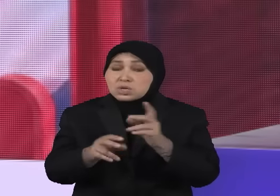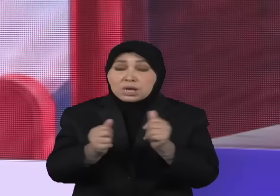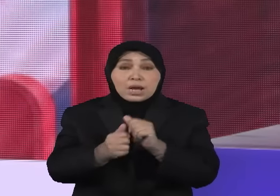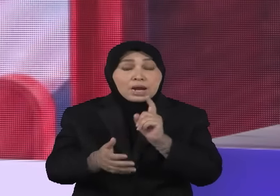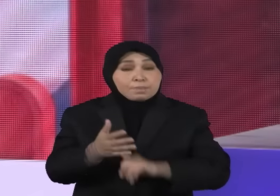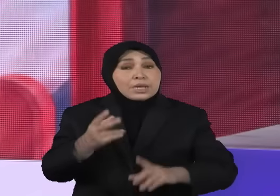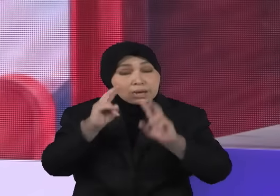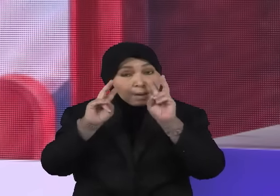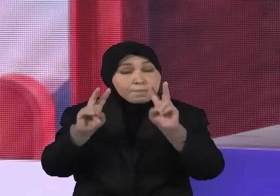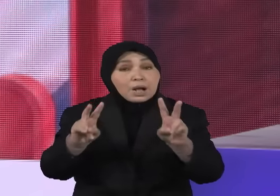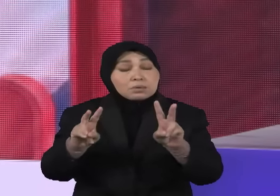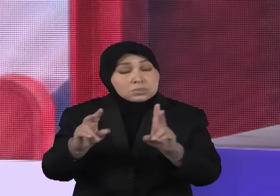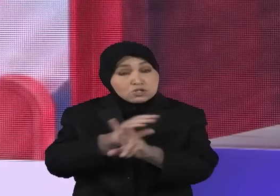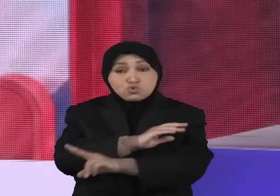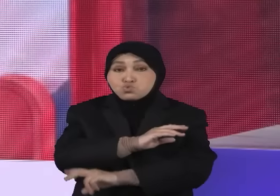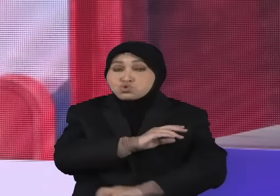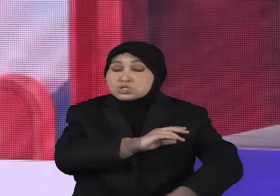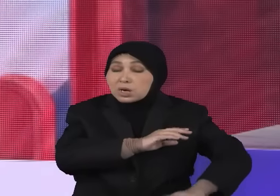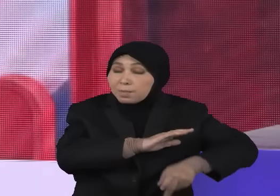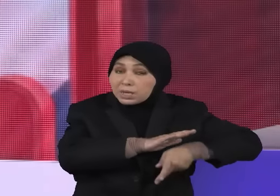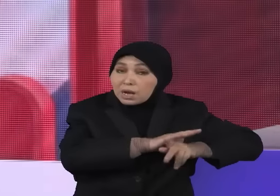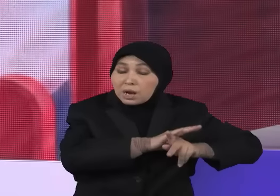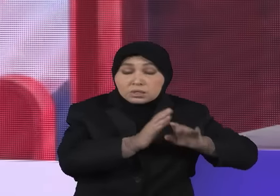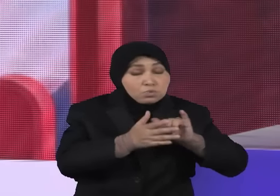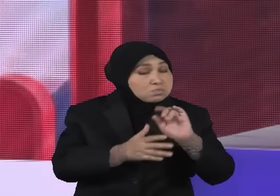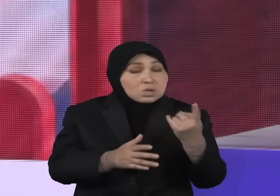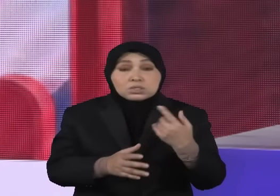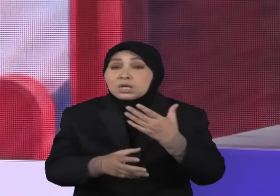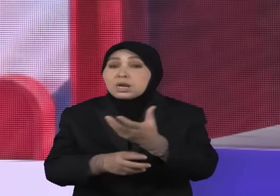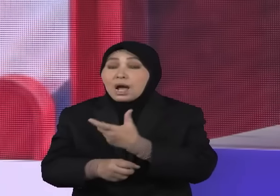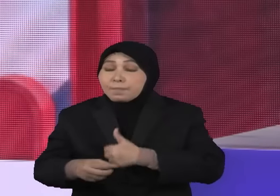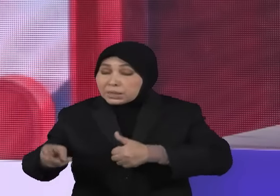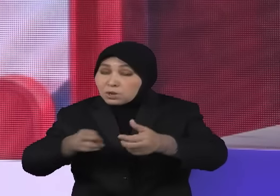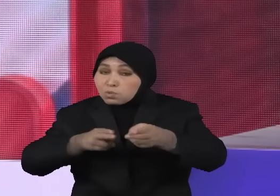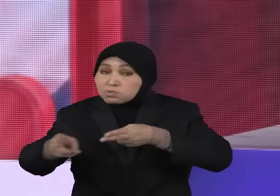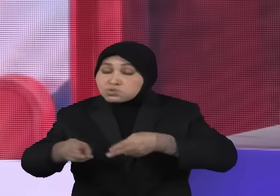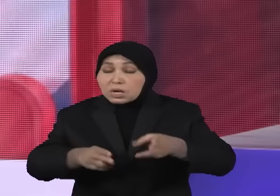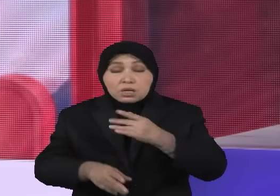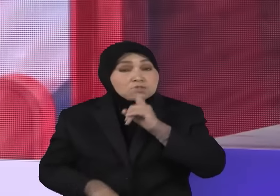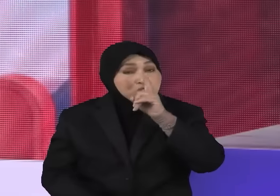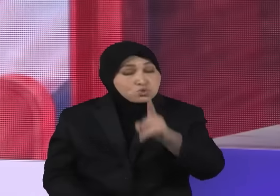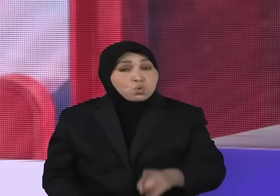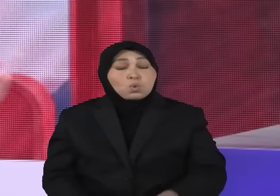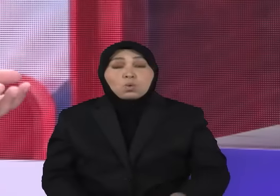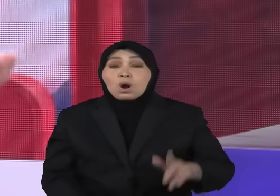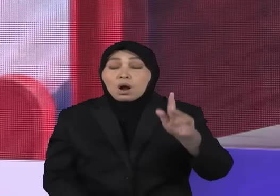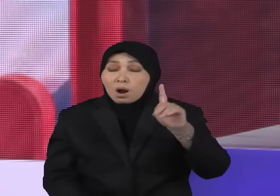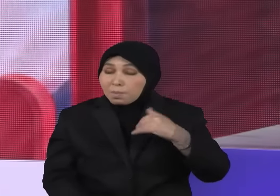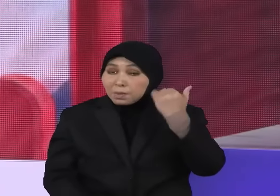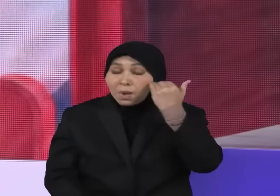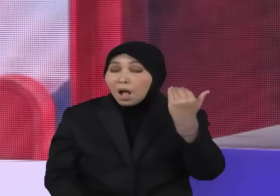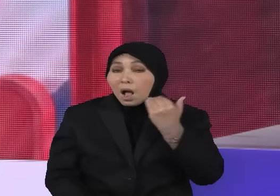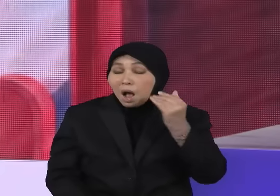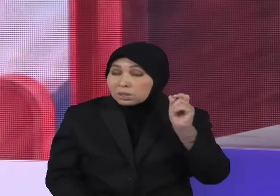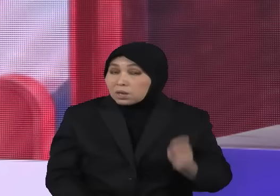yang nampak, dia curi, dia berkhianat, itu sahaja yang dapat diuruskan. Dan sudah tentunya qadi pun berdasarkan hakim,